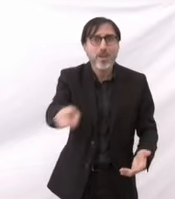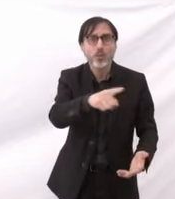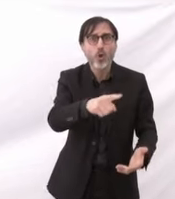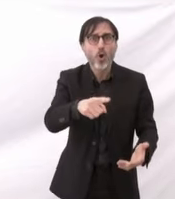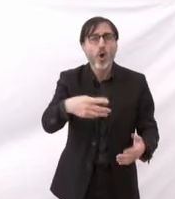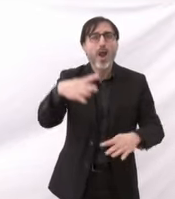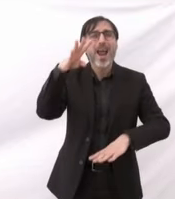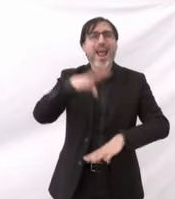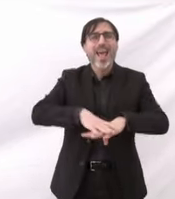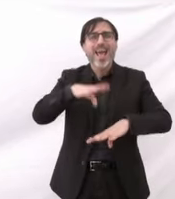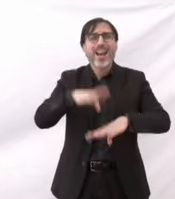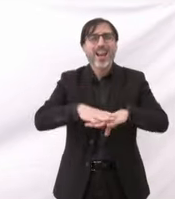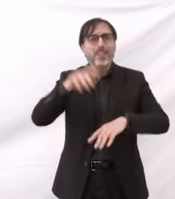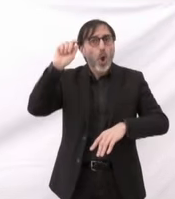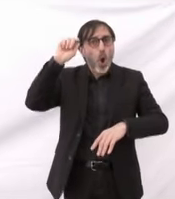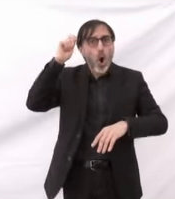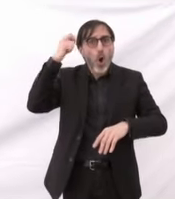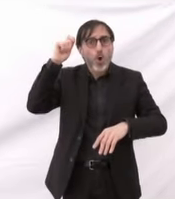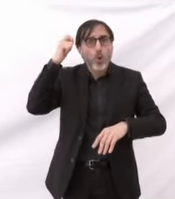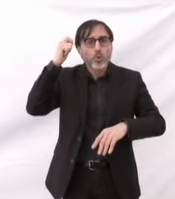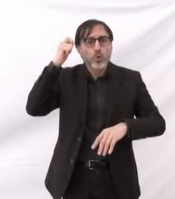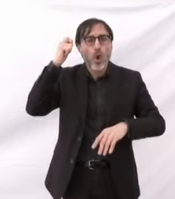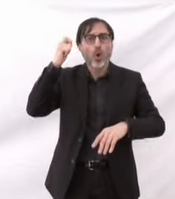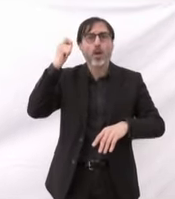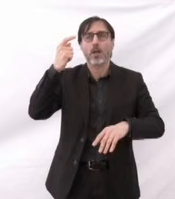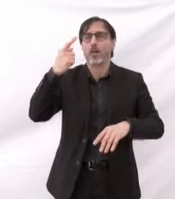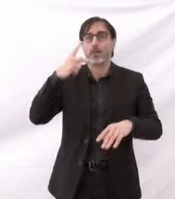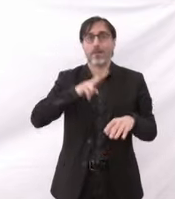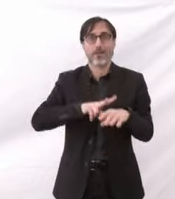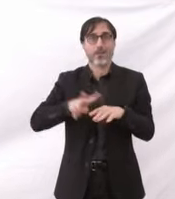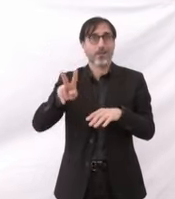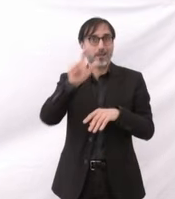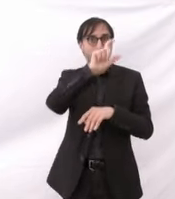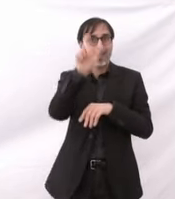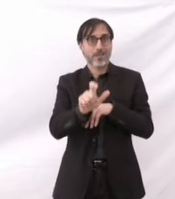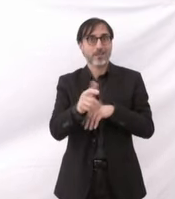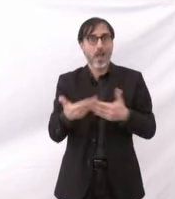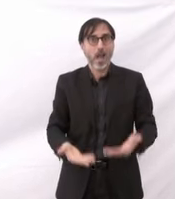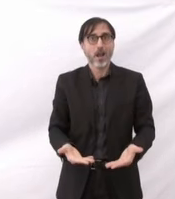Le reti corruttive nel nostro paese,